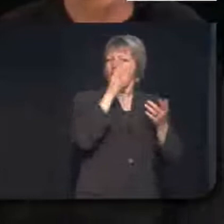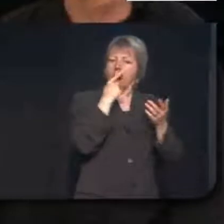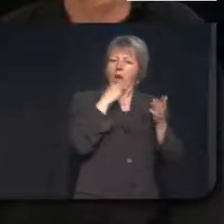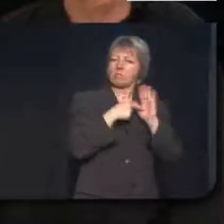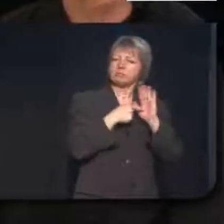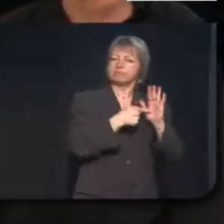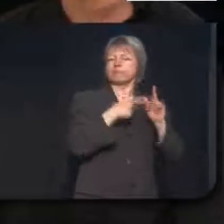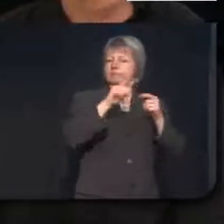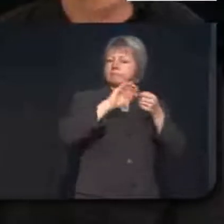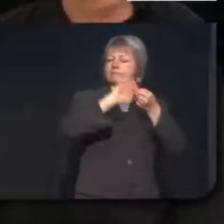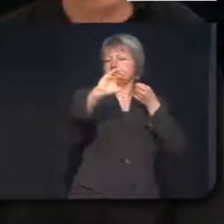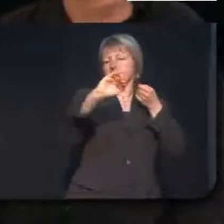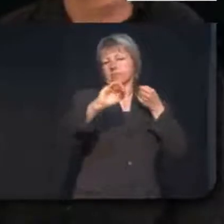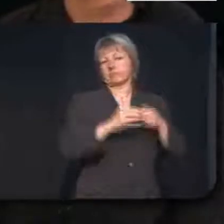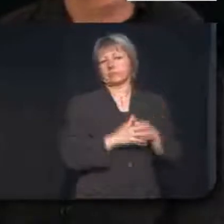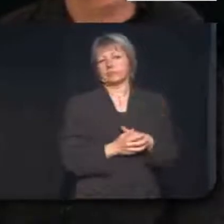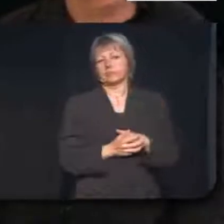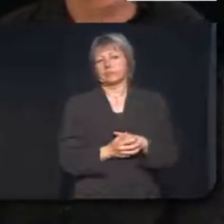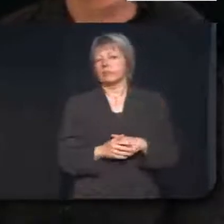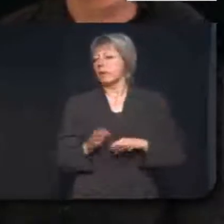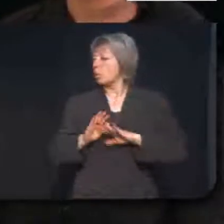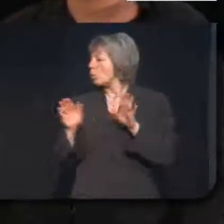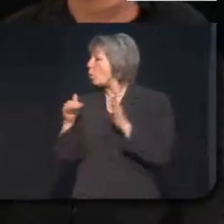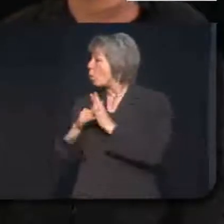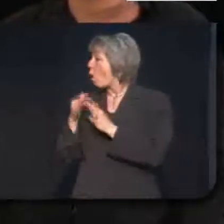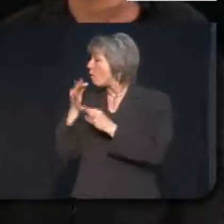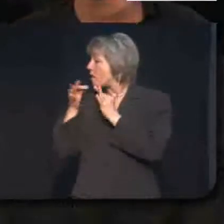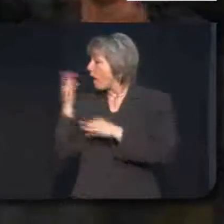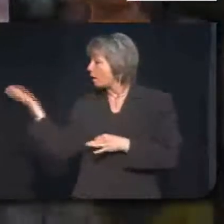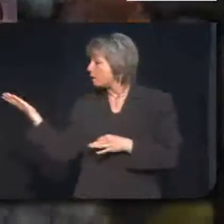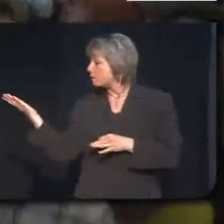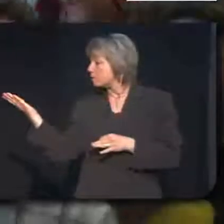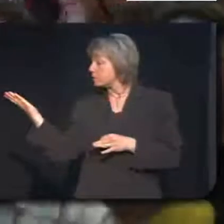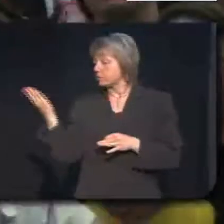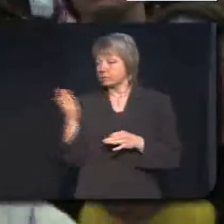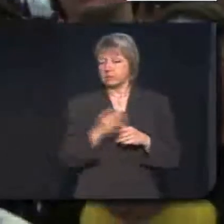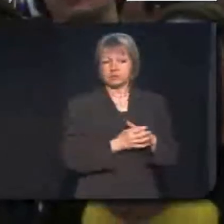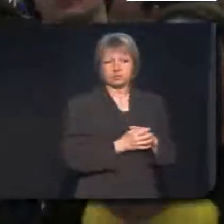so gibt es noch weitere Fragen eine Bitte